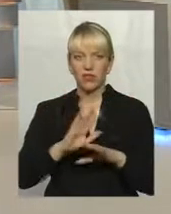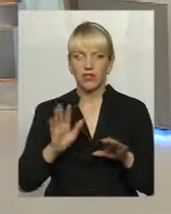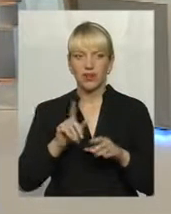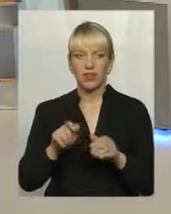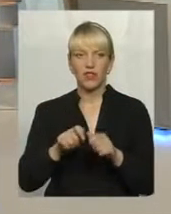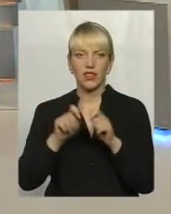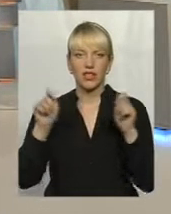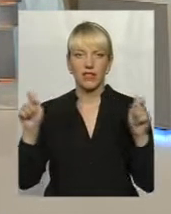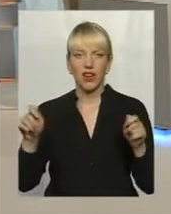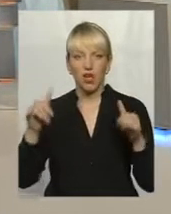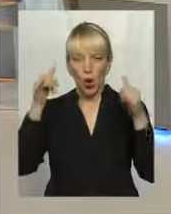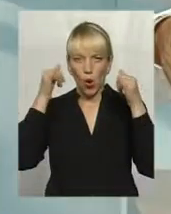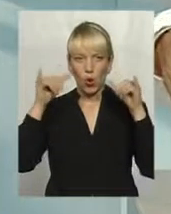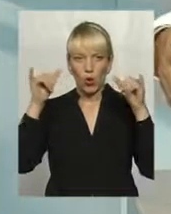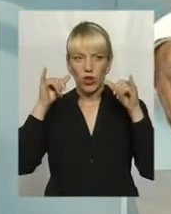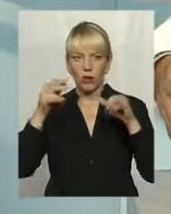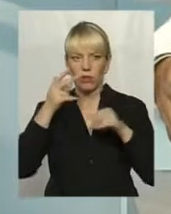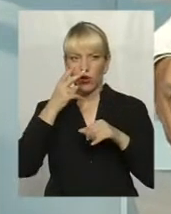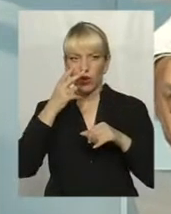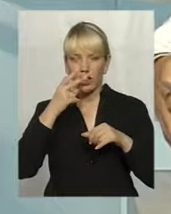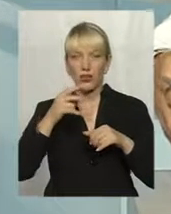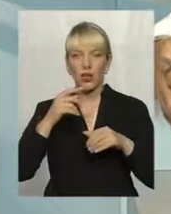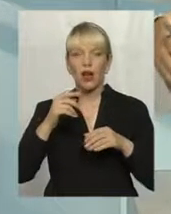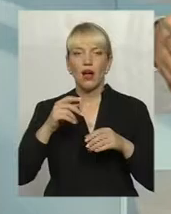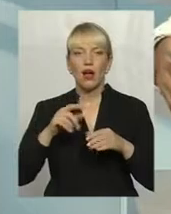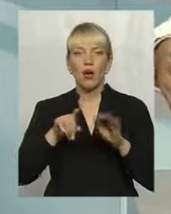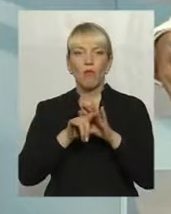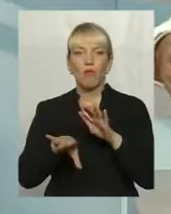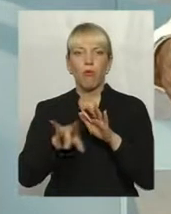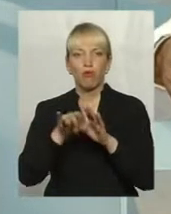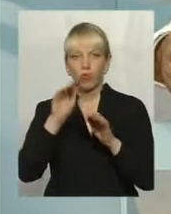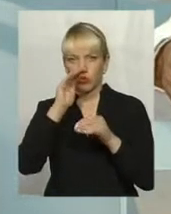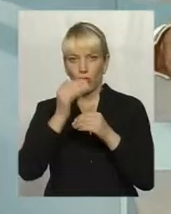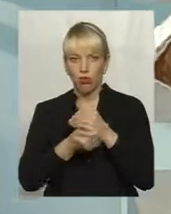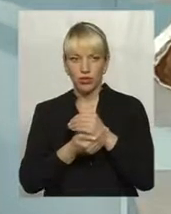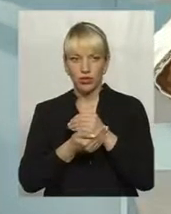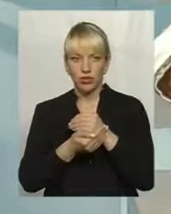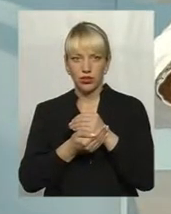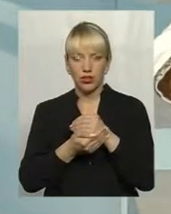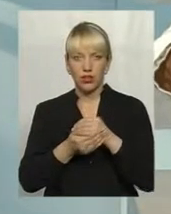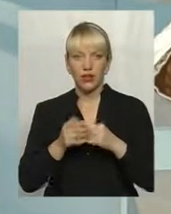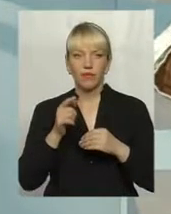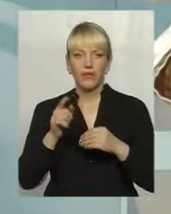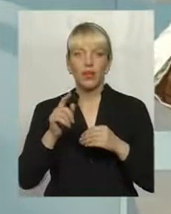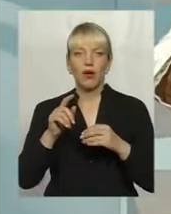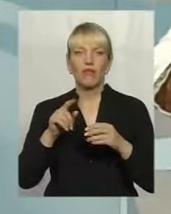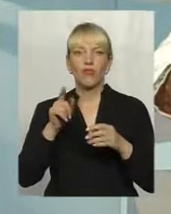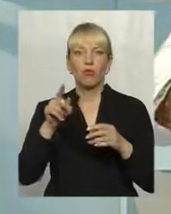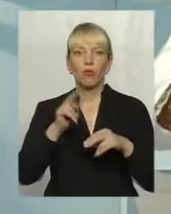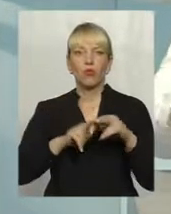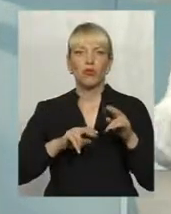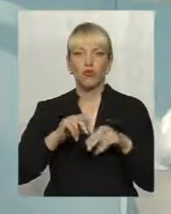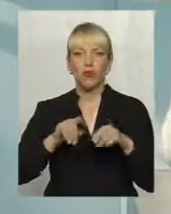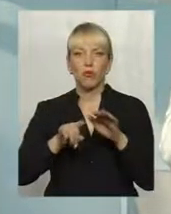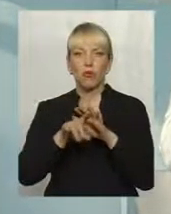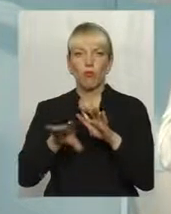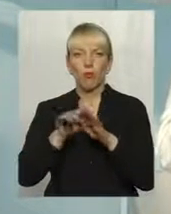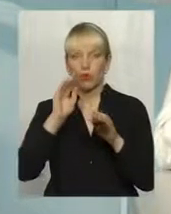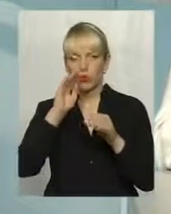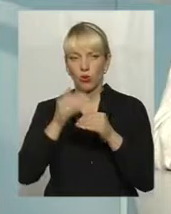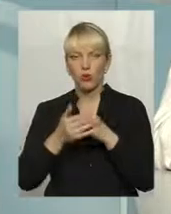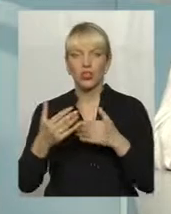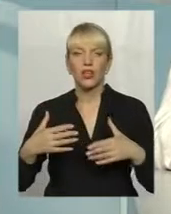корівник і показує великий лаз, велике бомбосховище. Він побудував бомбосховище для всього села, щоб село могло там ховатися.